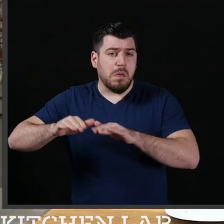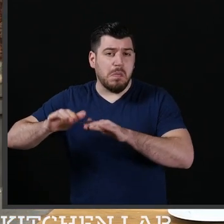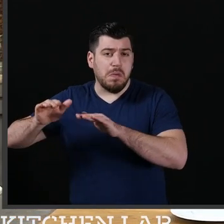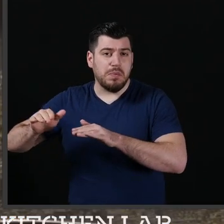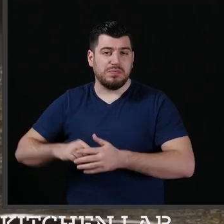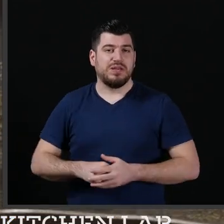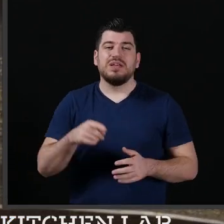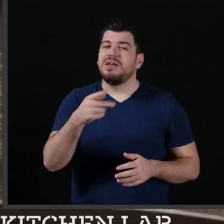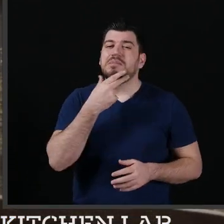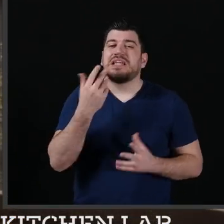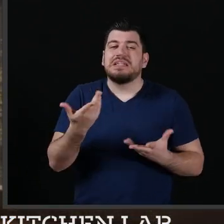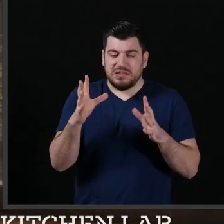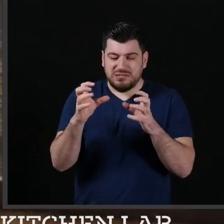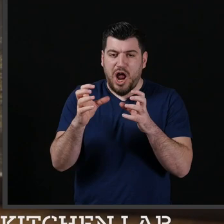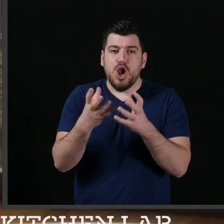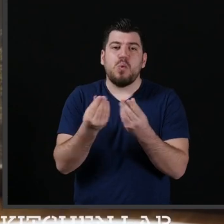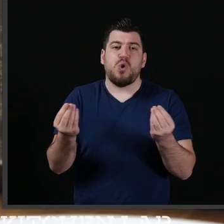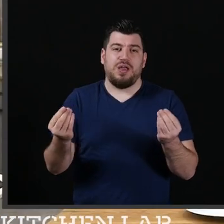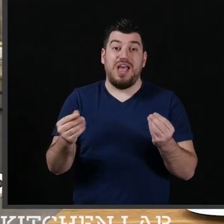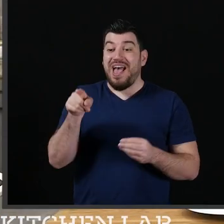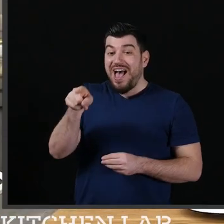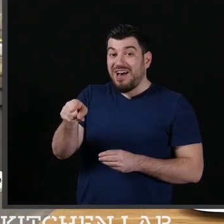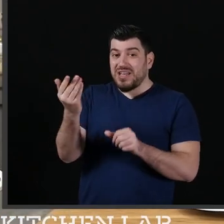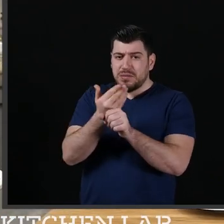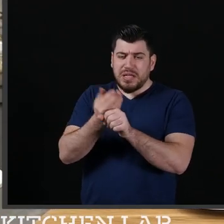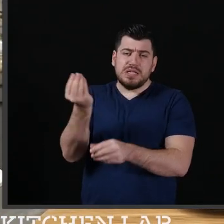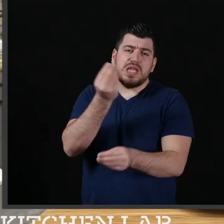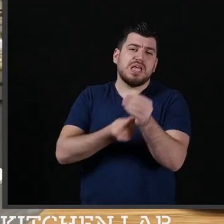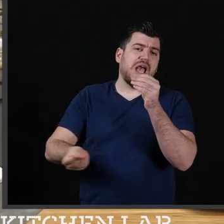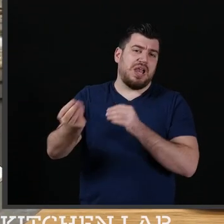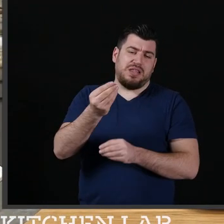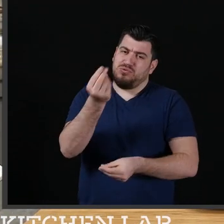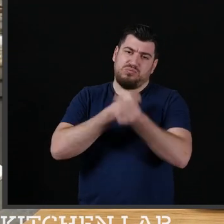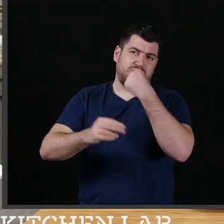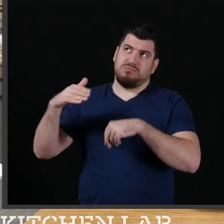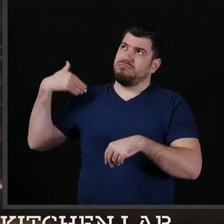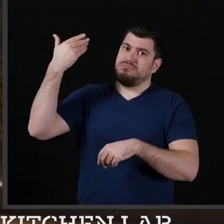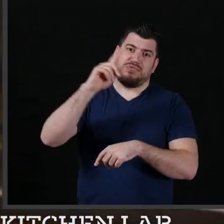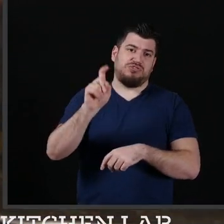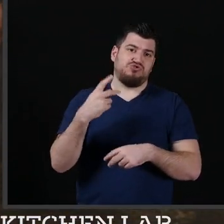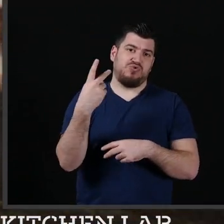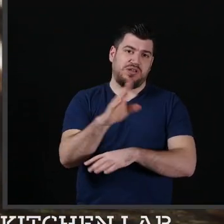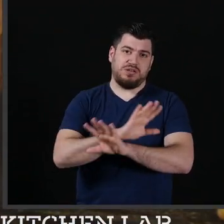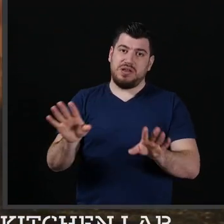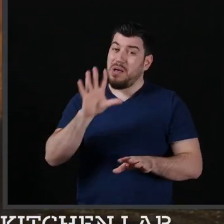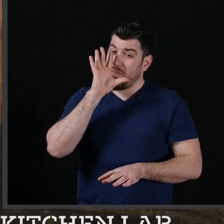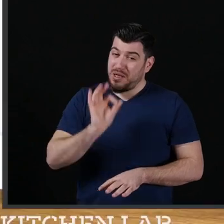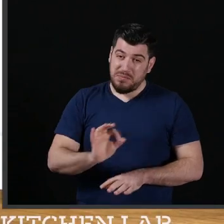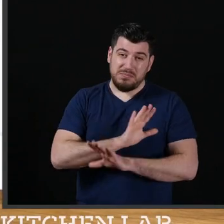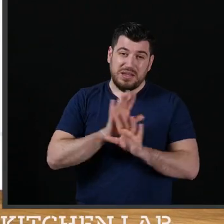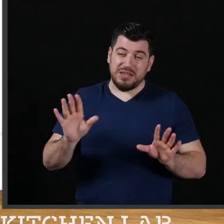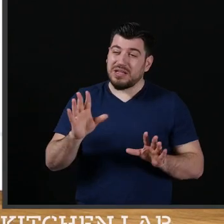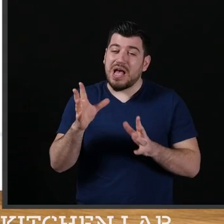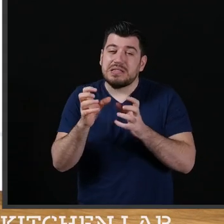αυτές, κυρίες και κύριοι, είναι οι πιο ωραίες πατάτες που έχετε φάει στη ζωή σας. Κοιτάξτε εδώ, τι ωραίο χρώμα που έχουν πάρει.